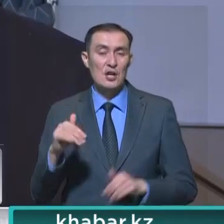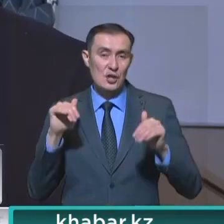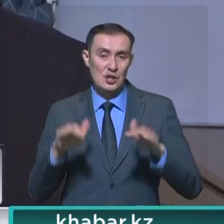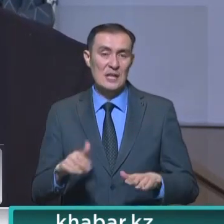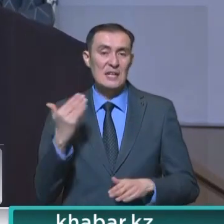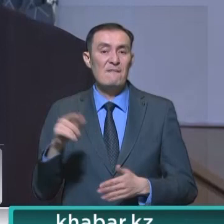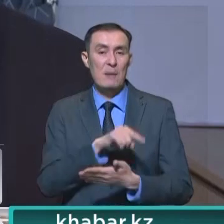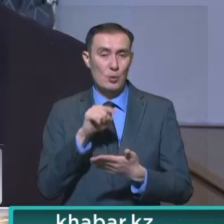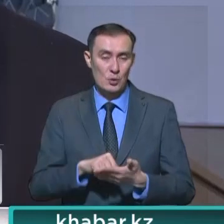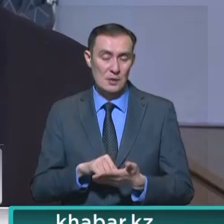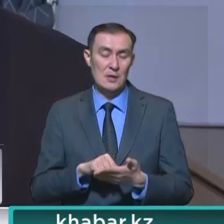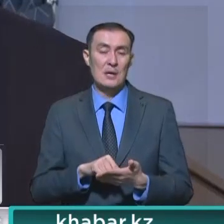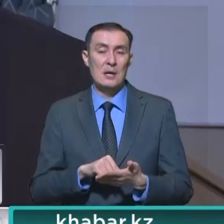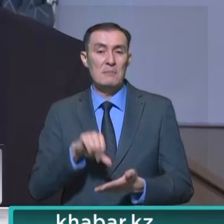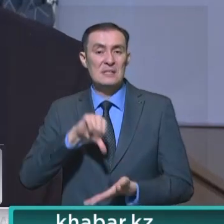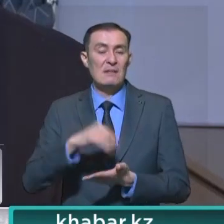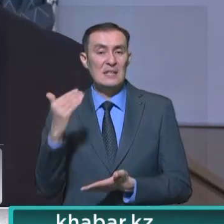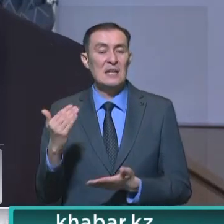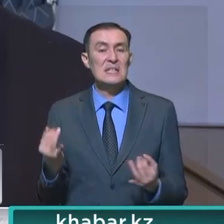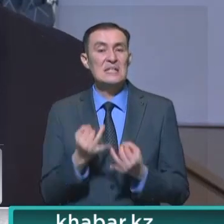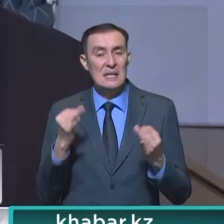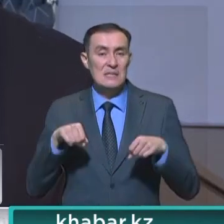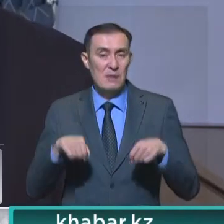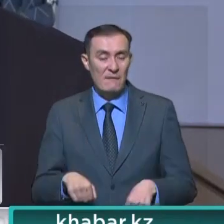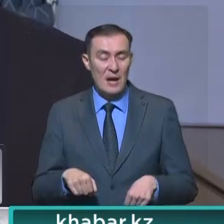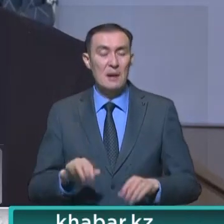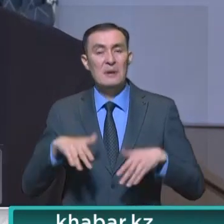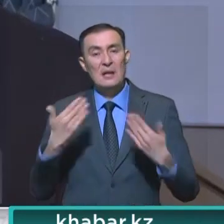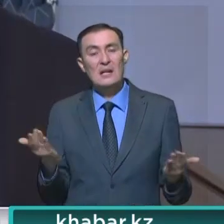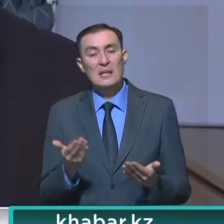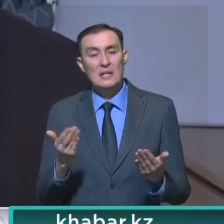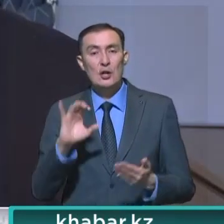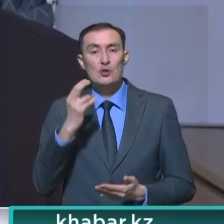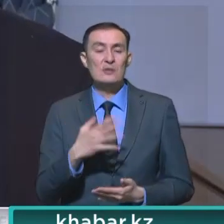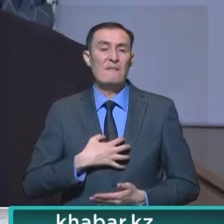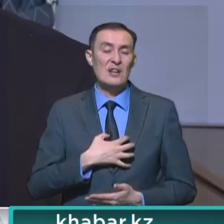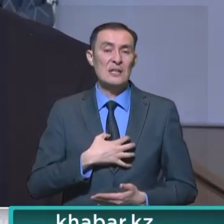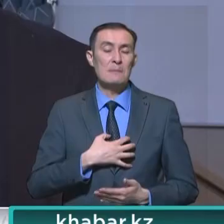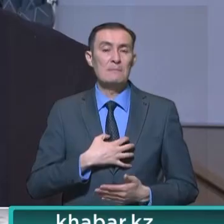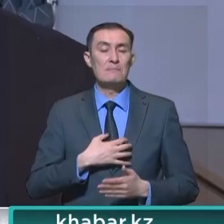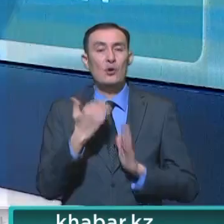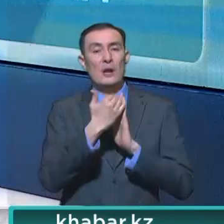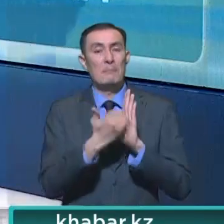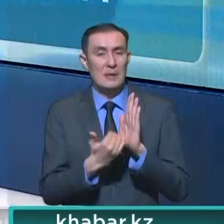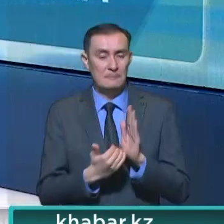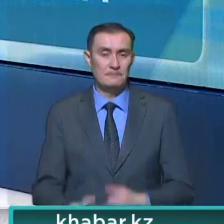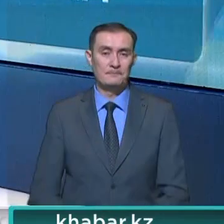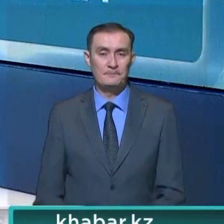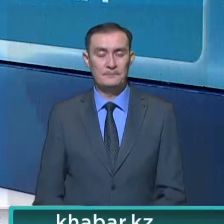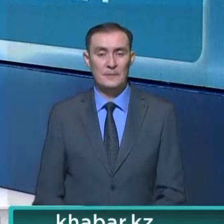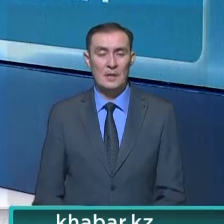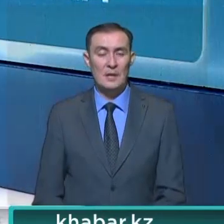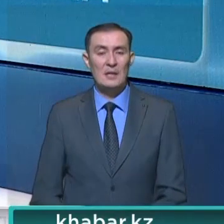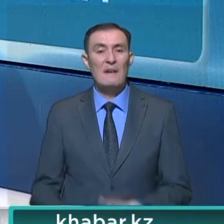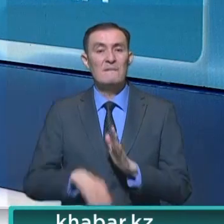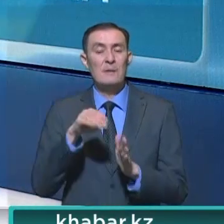решать проблемы, представлять интересы, продвигать какие-то важные социальные инициативы. До